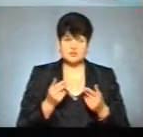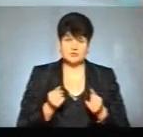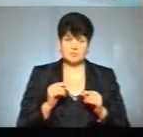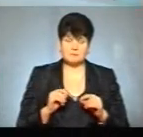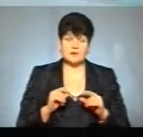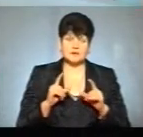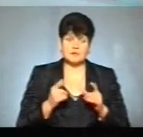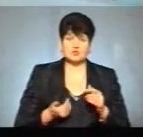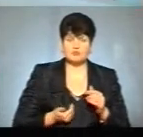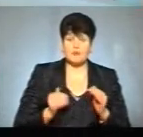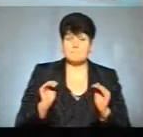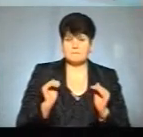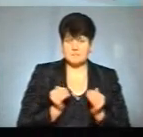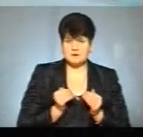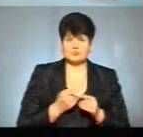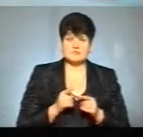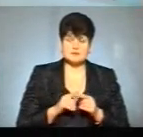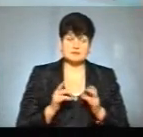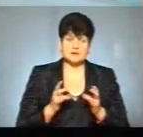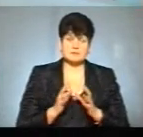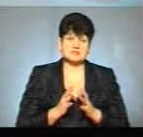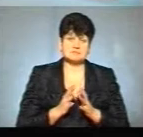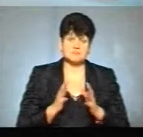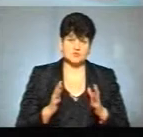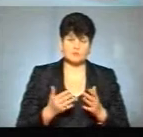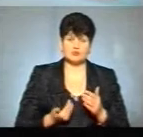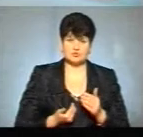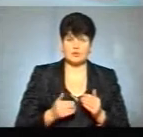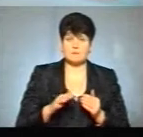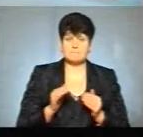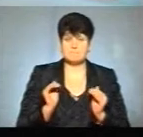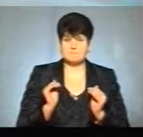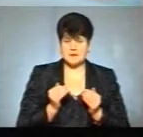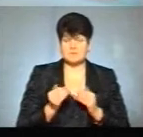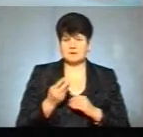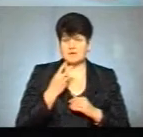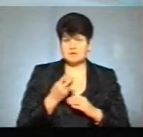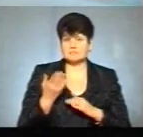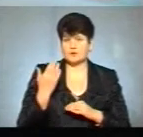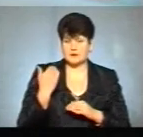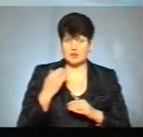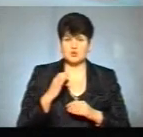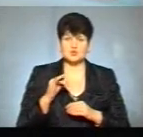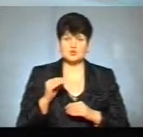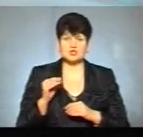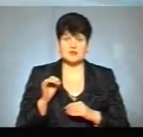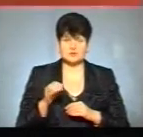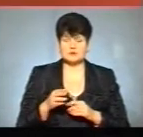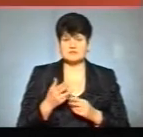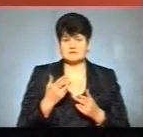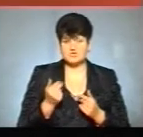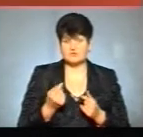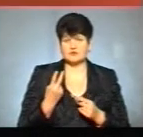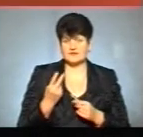прожиткового мінімуму, і це треба збільшувати прожитковий мінімум. Та й ми бачили з попереднього сюжету колег Миколаївської області, що, звичайно, 2 тисячі